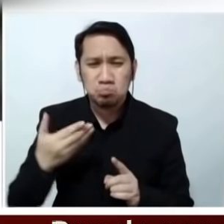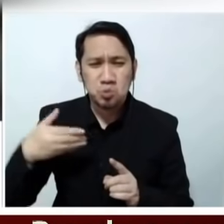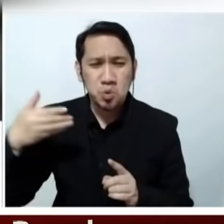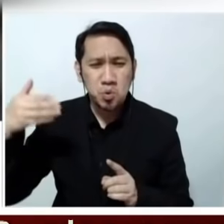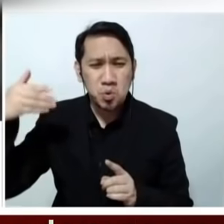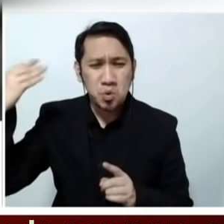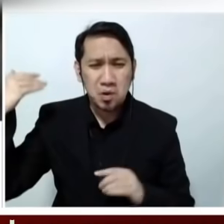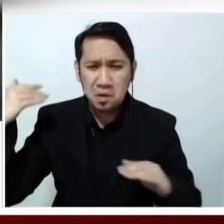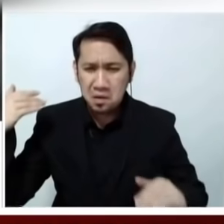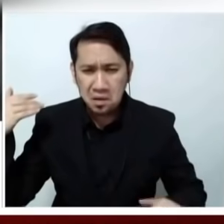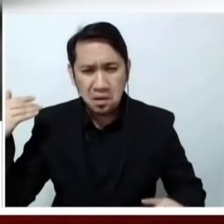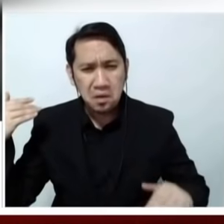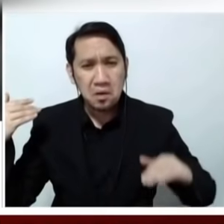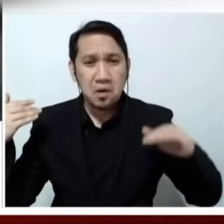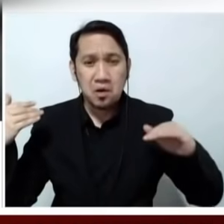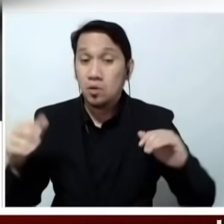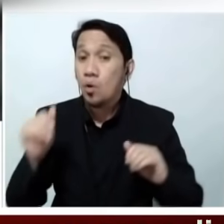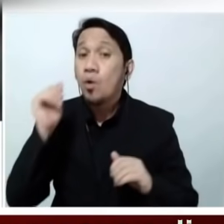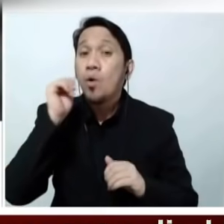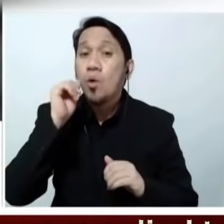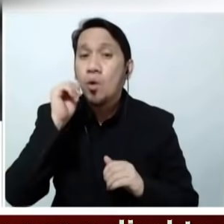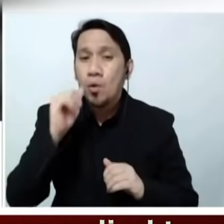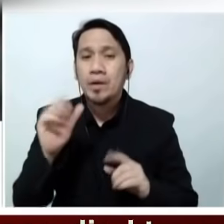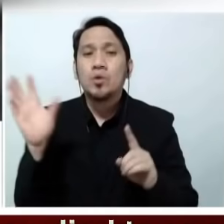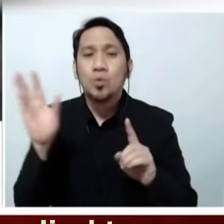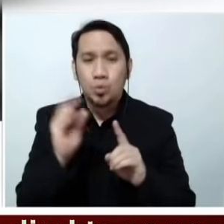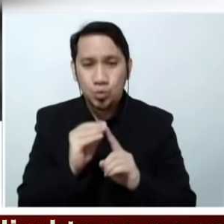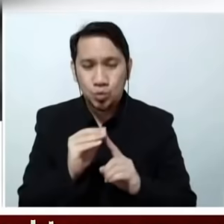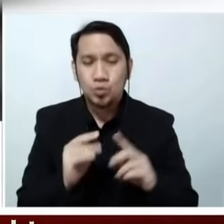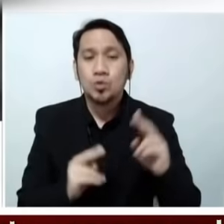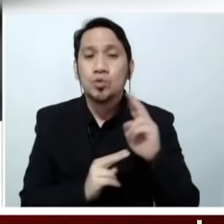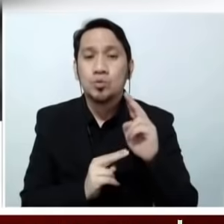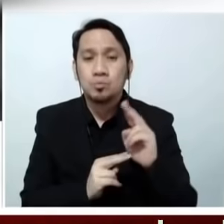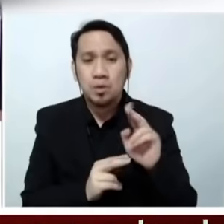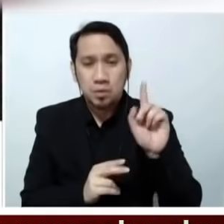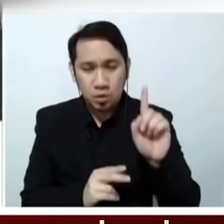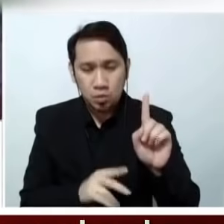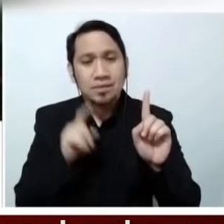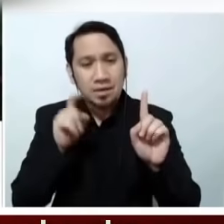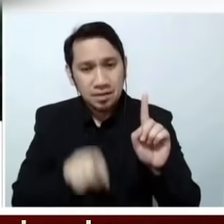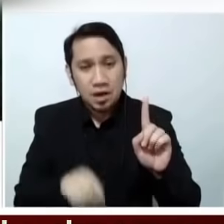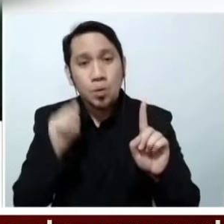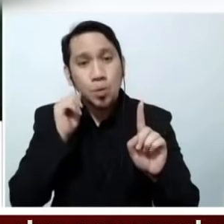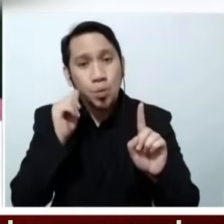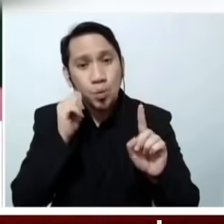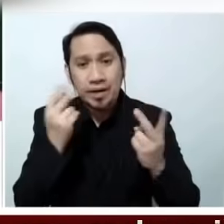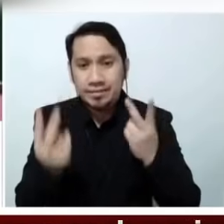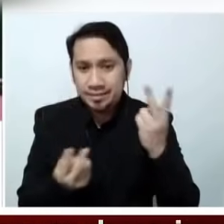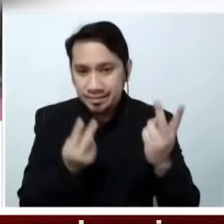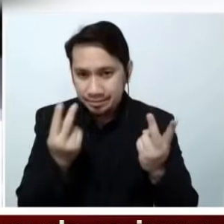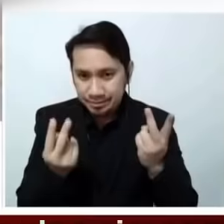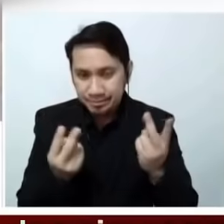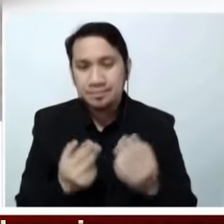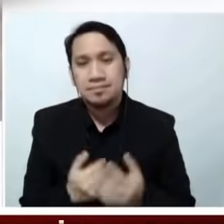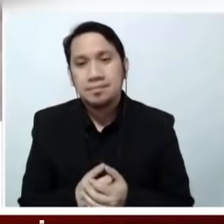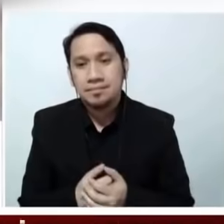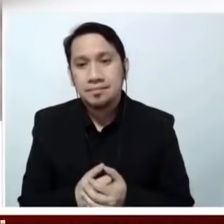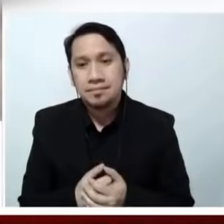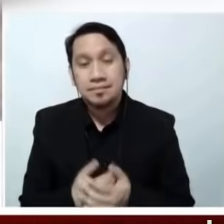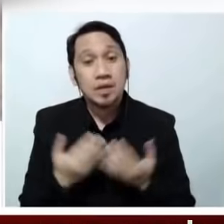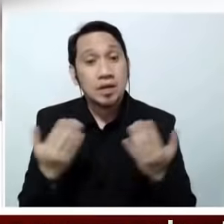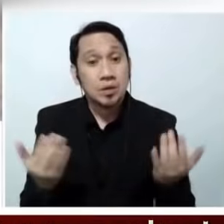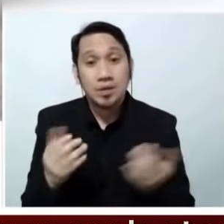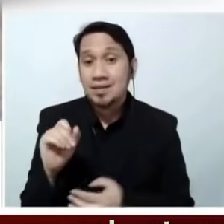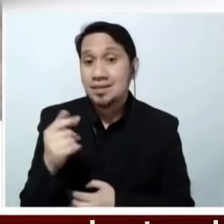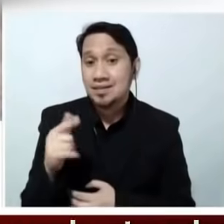November 1 dapat yung mga mahal natin sa buhay, mga yumao, kailangan na madalaw natin. Sa Sangandaan Cemetery